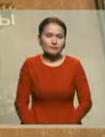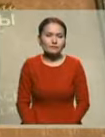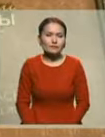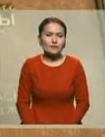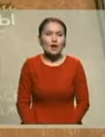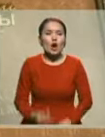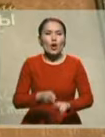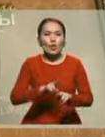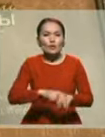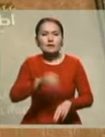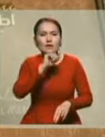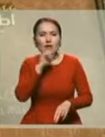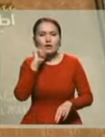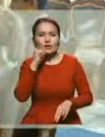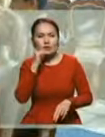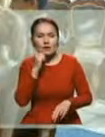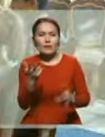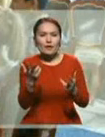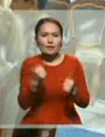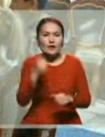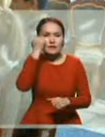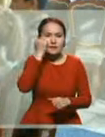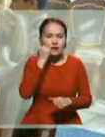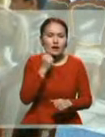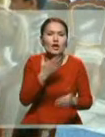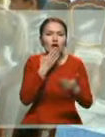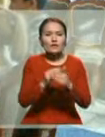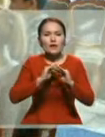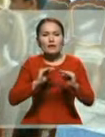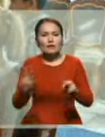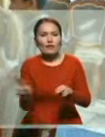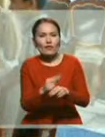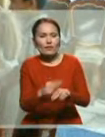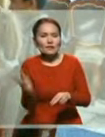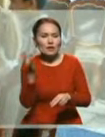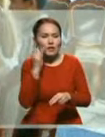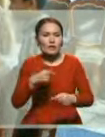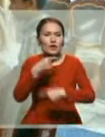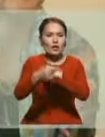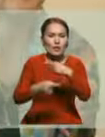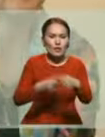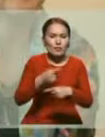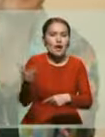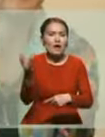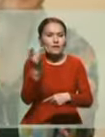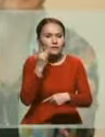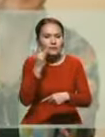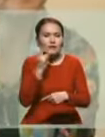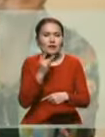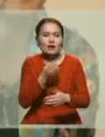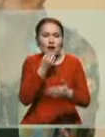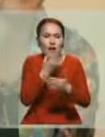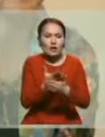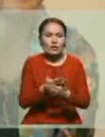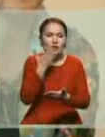Елтай ата мен Елена апа жастары келсе де немере мен шөбере тәрбиелеуден қалыс қалмайды. Олардың ұрпақтарына берері де мол. Байлық